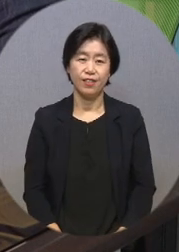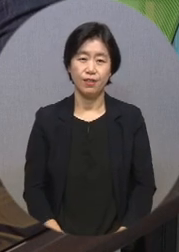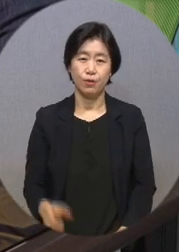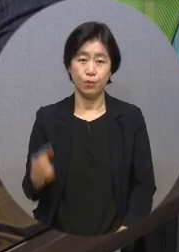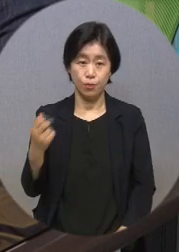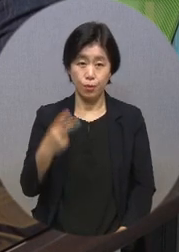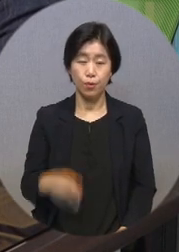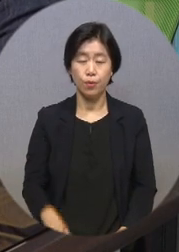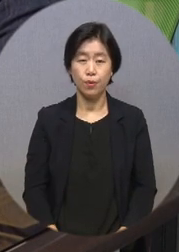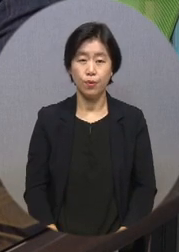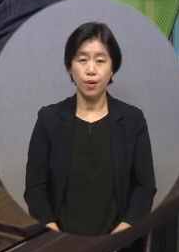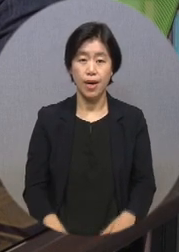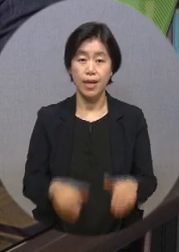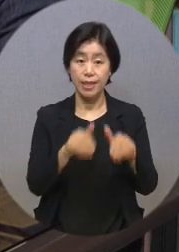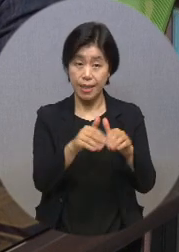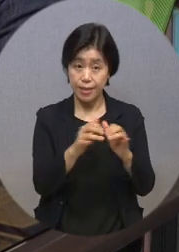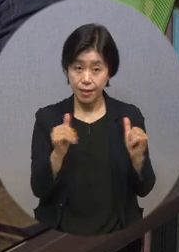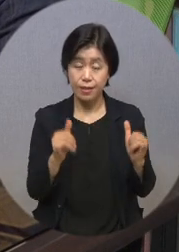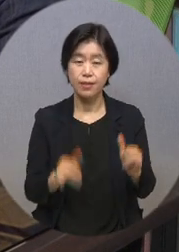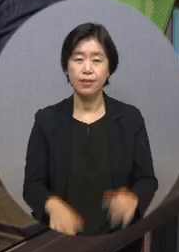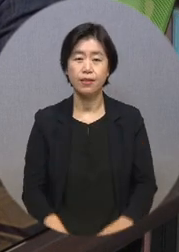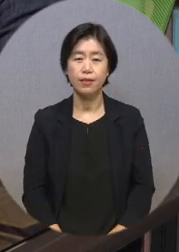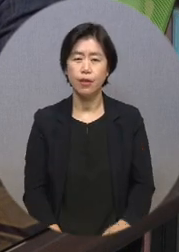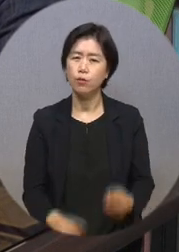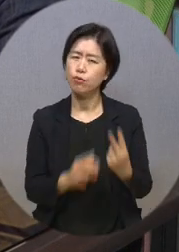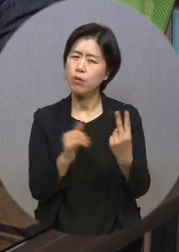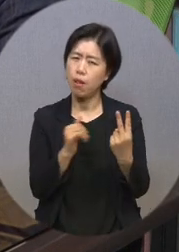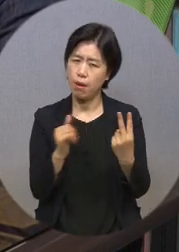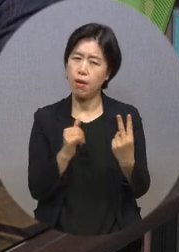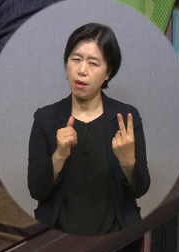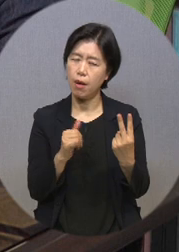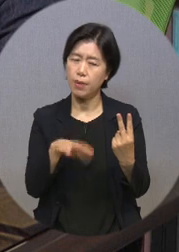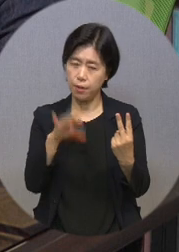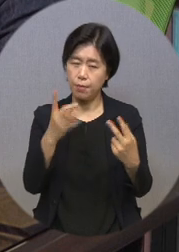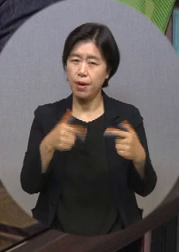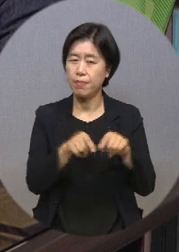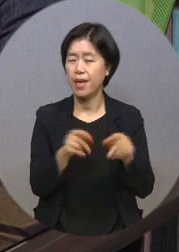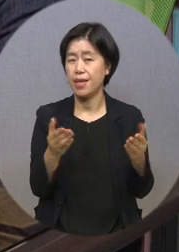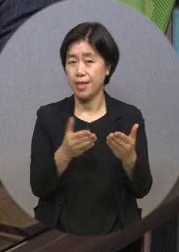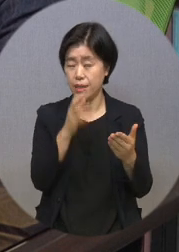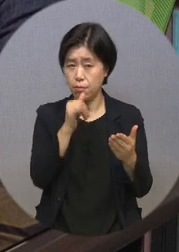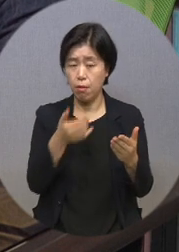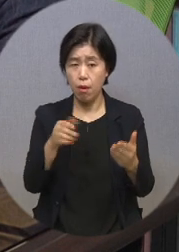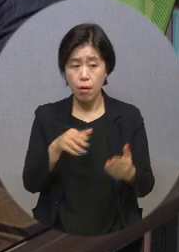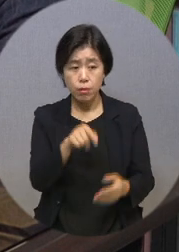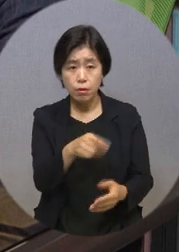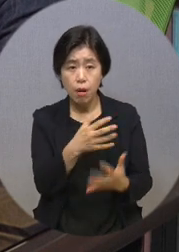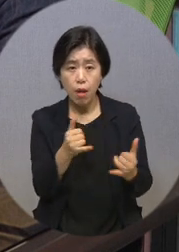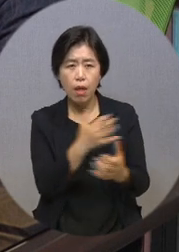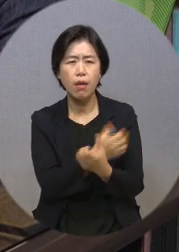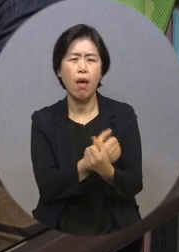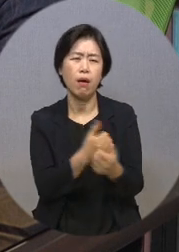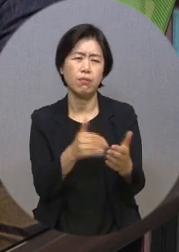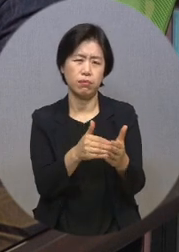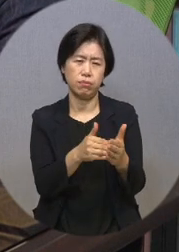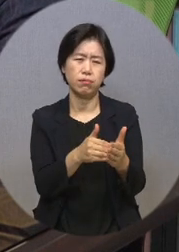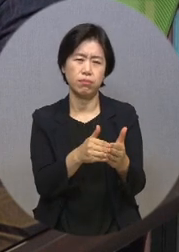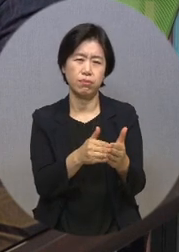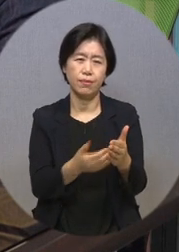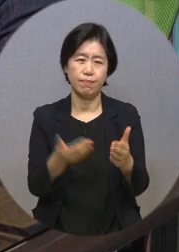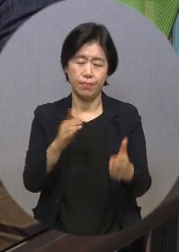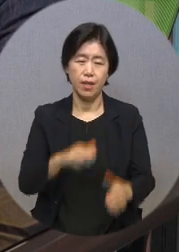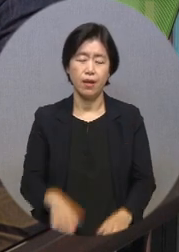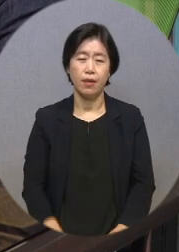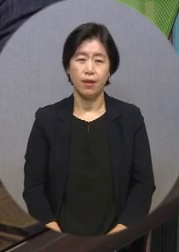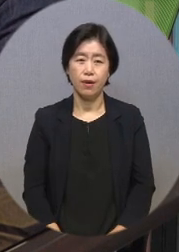굉장히 필요했었습니다. 처음에 왔더니 두 분의 직원이 이제 비정규직화가 됐는데, 이 부분은 특별히 또 우리